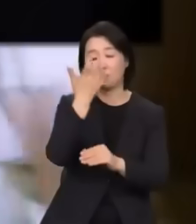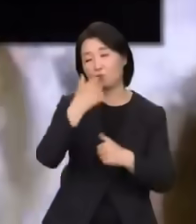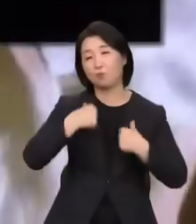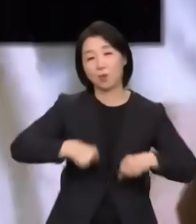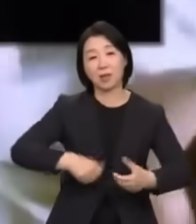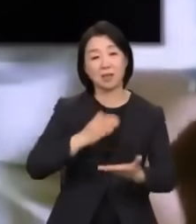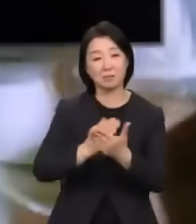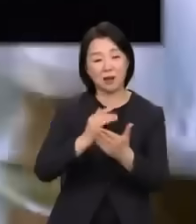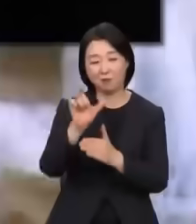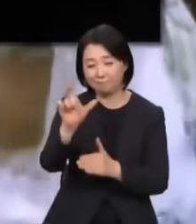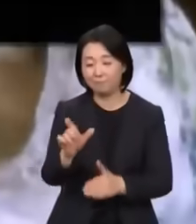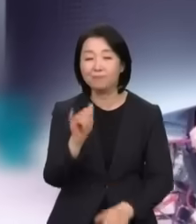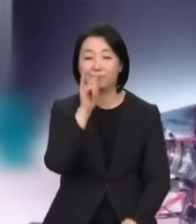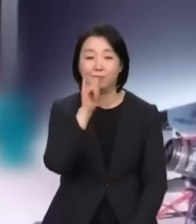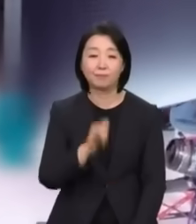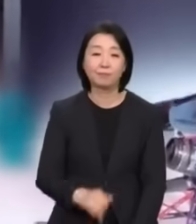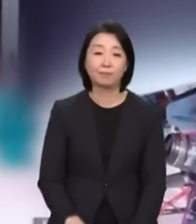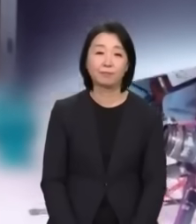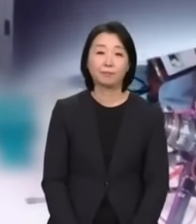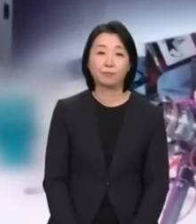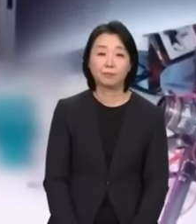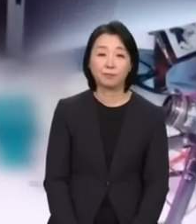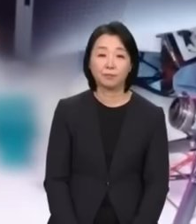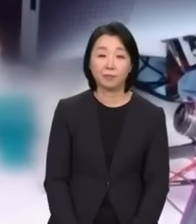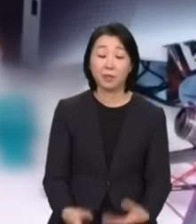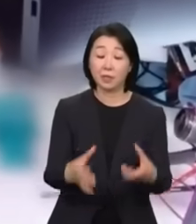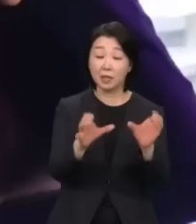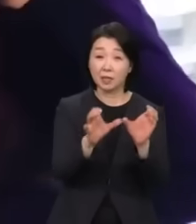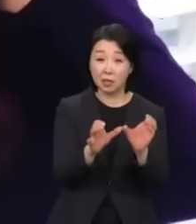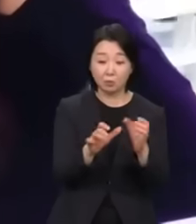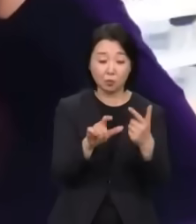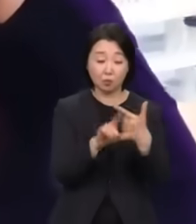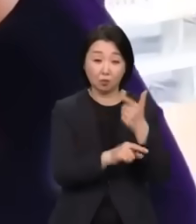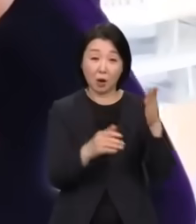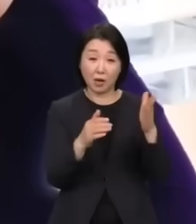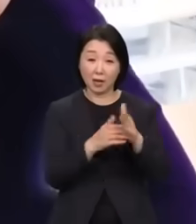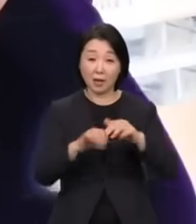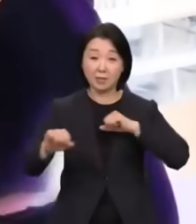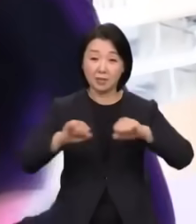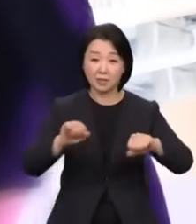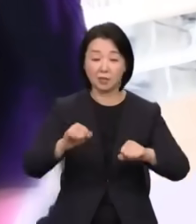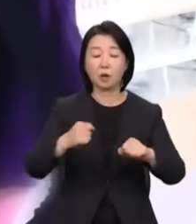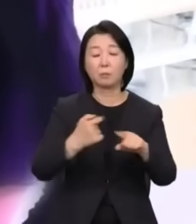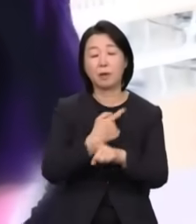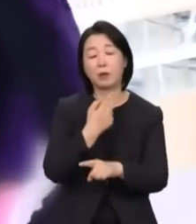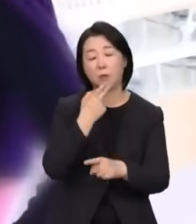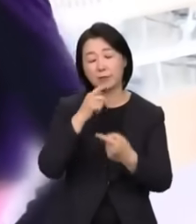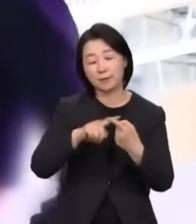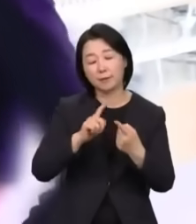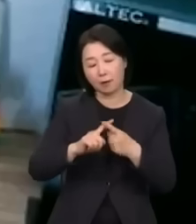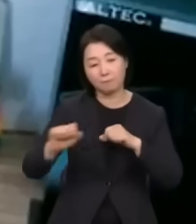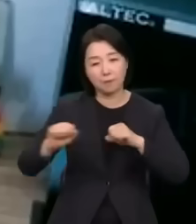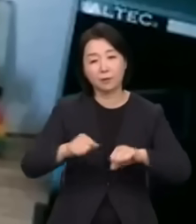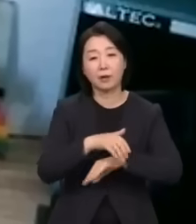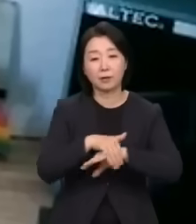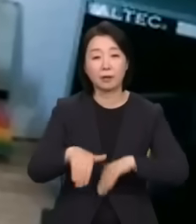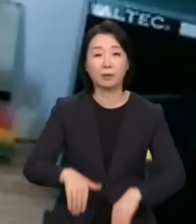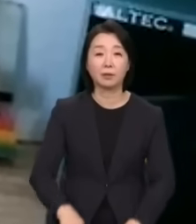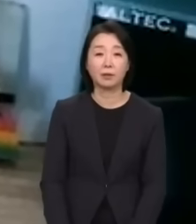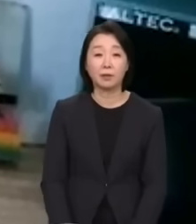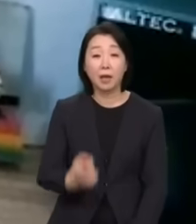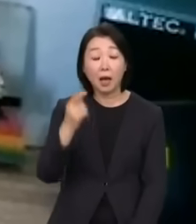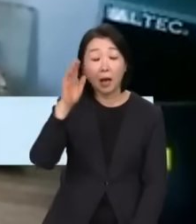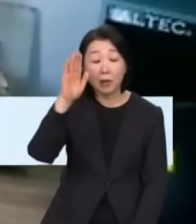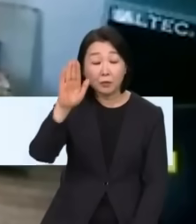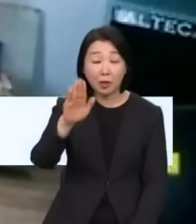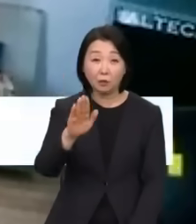말라는 댓글도 눈에 띄었습니다. 뉴진스는 6월까지 예정된 일정은 변함없이 소화할 예정입니다. 한 달 뒤